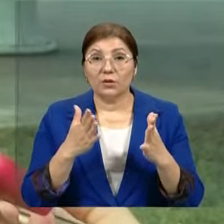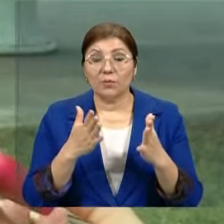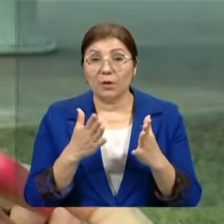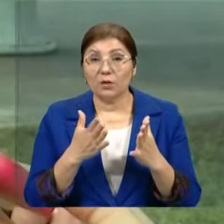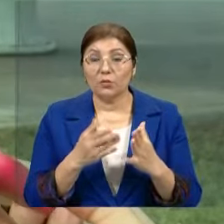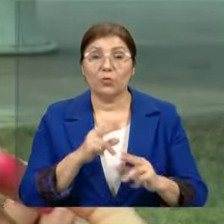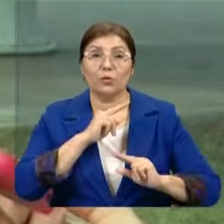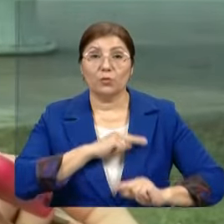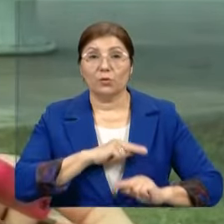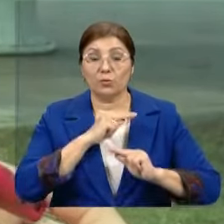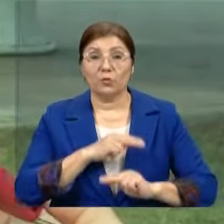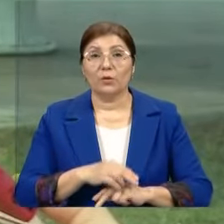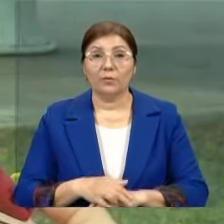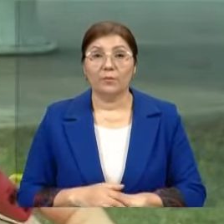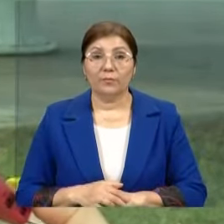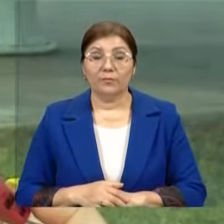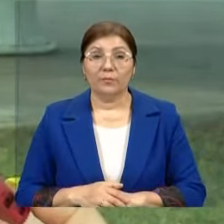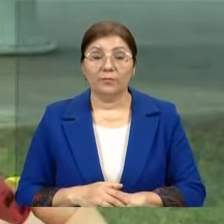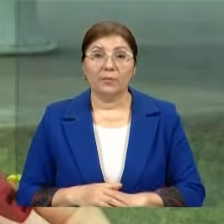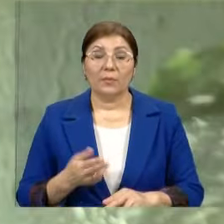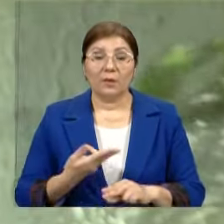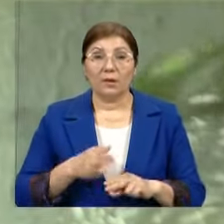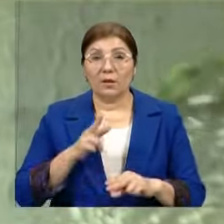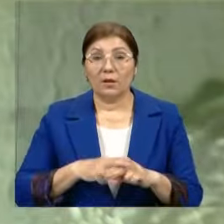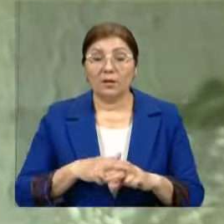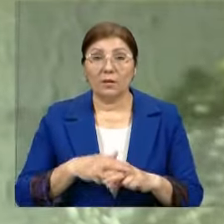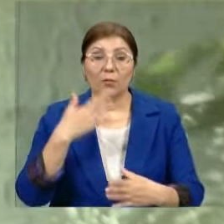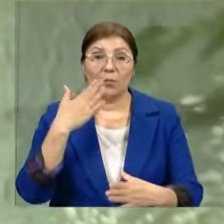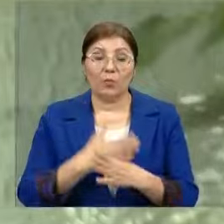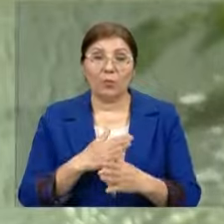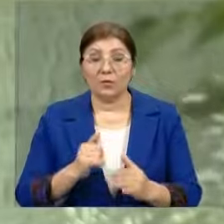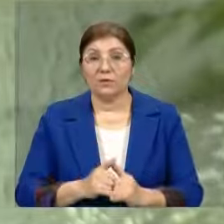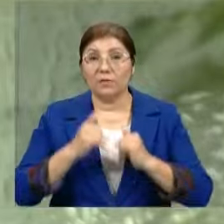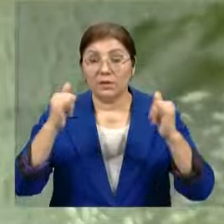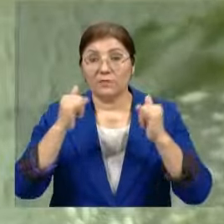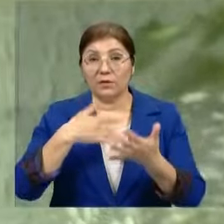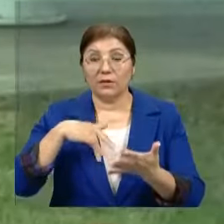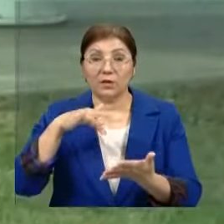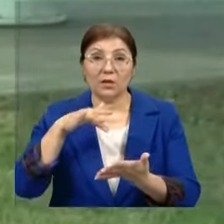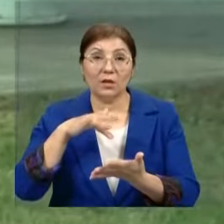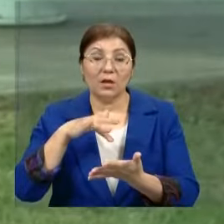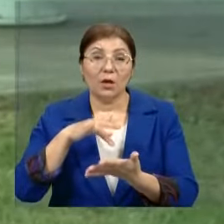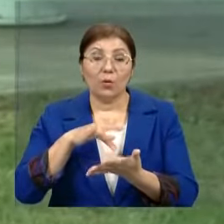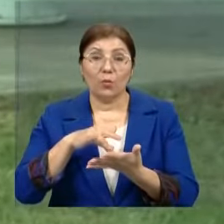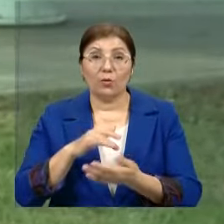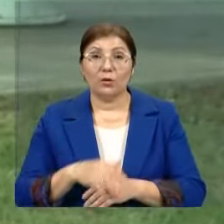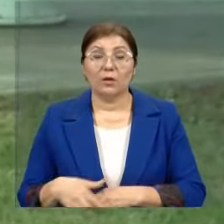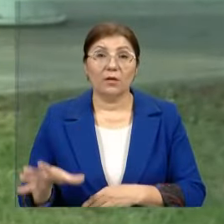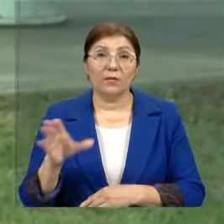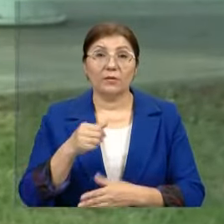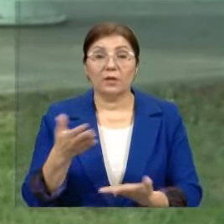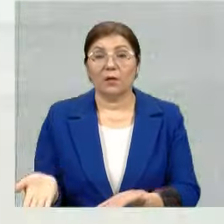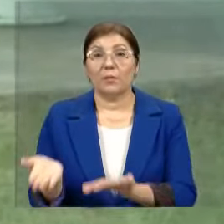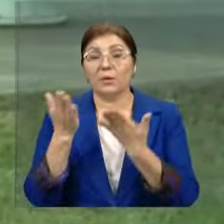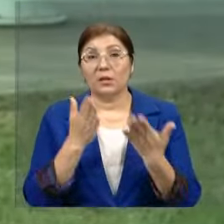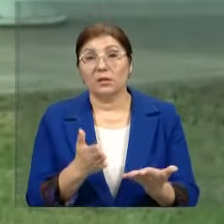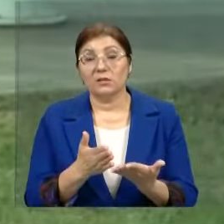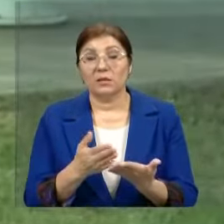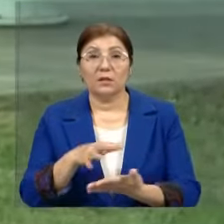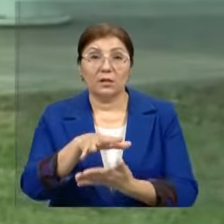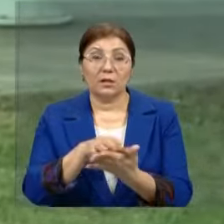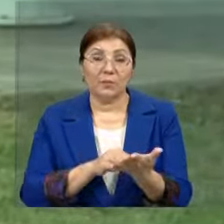Это вклад в развитие нашего города. Всех номинантов, например, пригласить и ставить